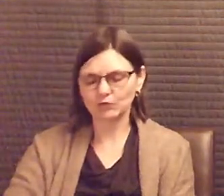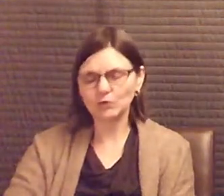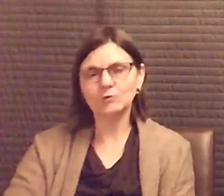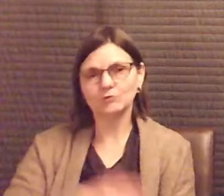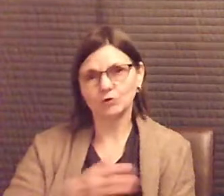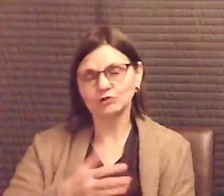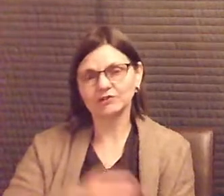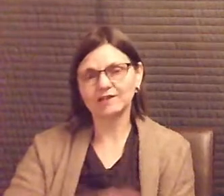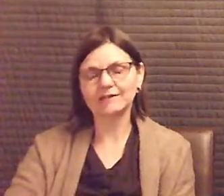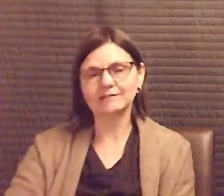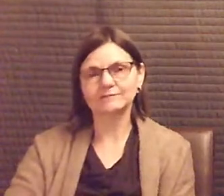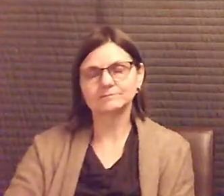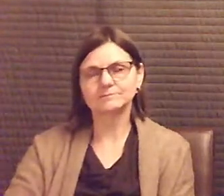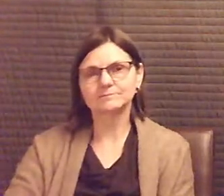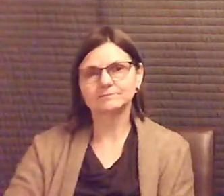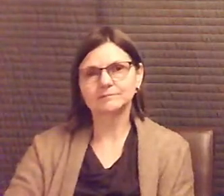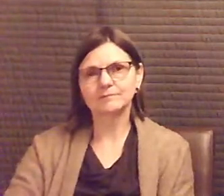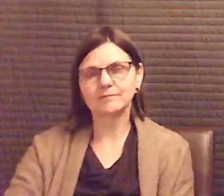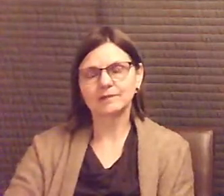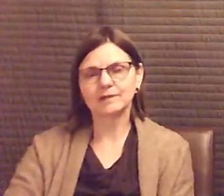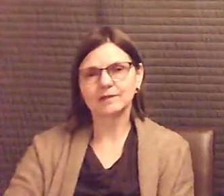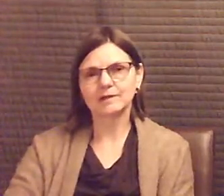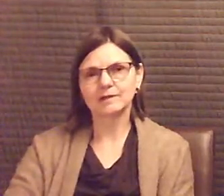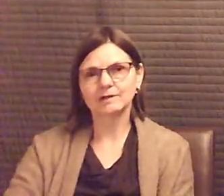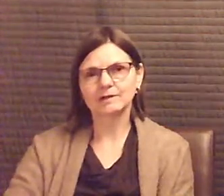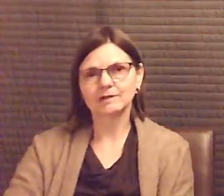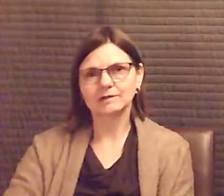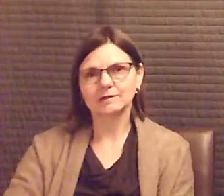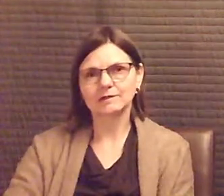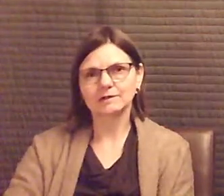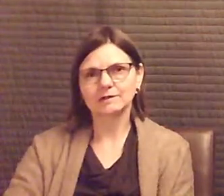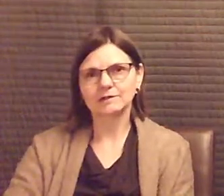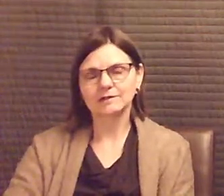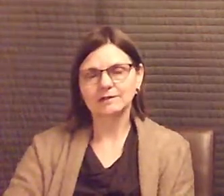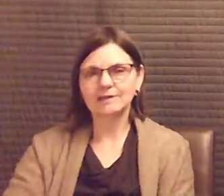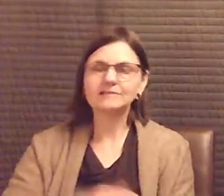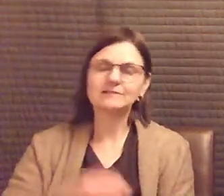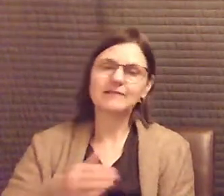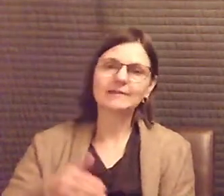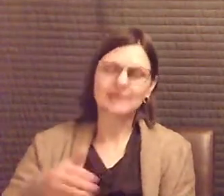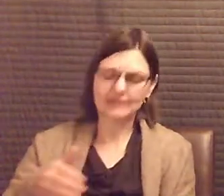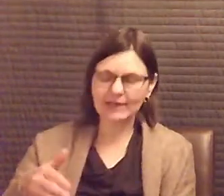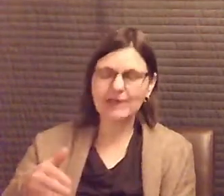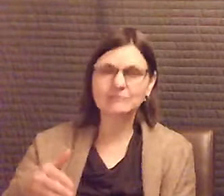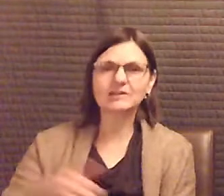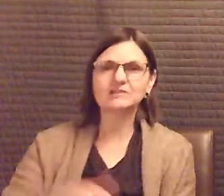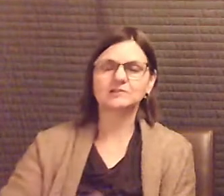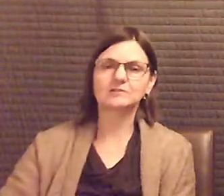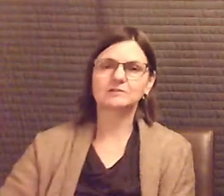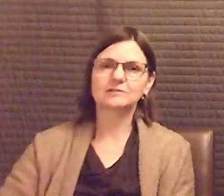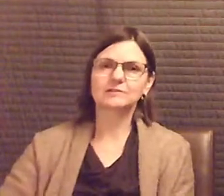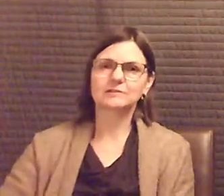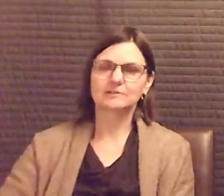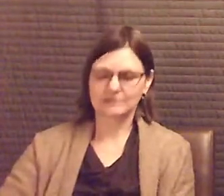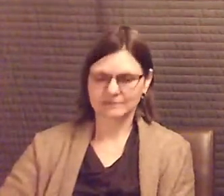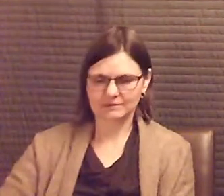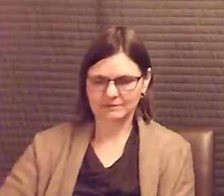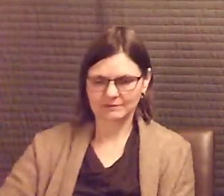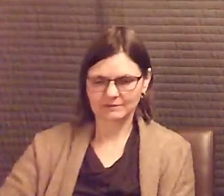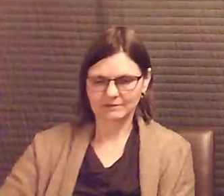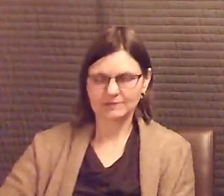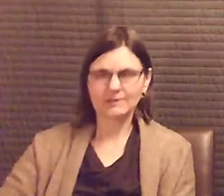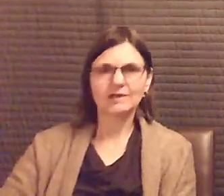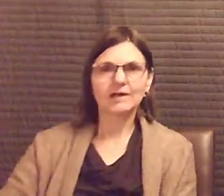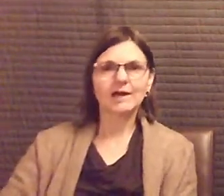ik toe door had gedaan jezus is looking dan met een buddy juf kruis jezus kijkt naar het lichaam van christus mijn nieuwe